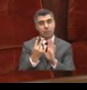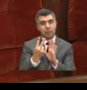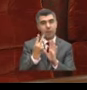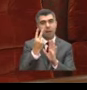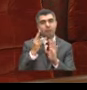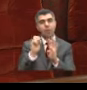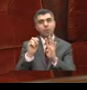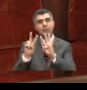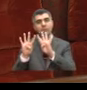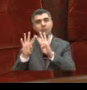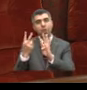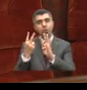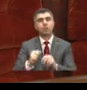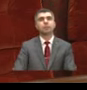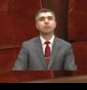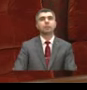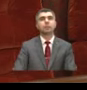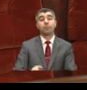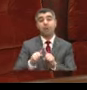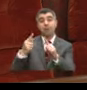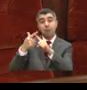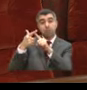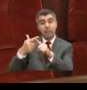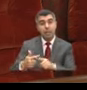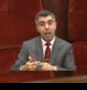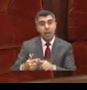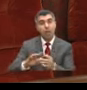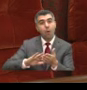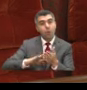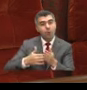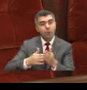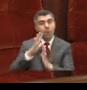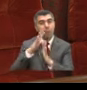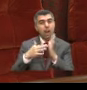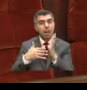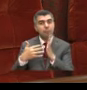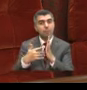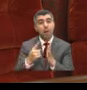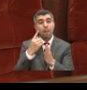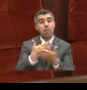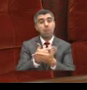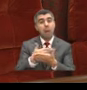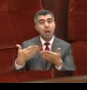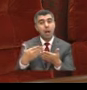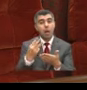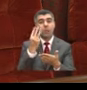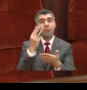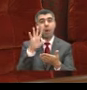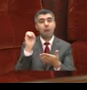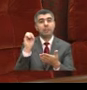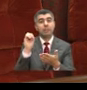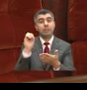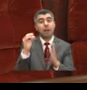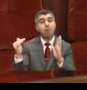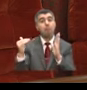خصنا نعرفه هي الميزانية اللي تم إرصادها لهذا البرنامج هو 1.35 مليار في إطار قانون المالية